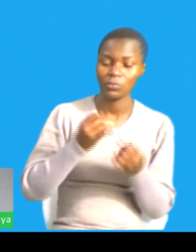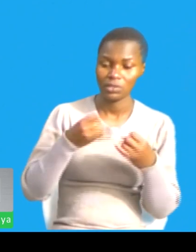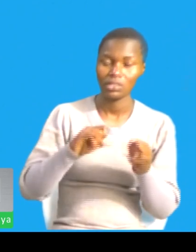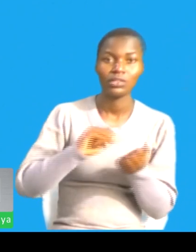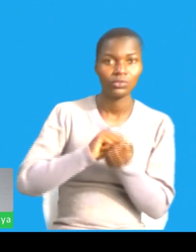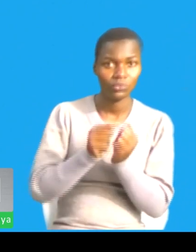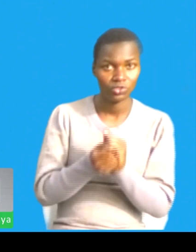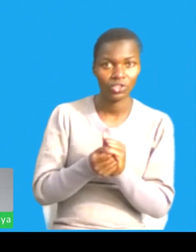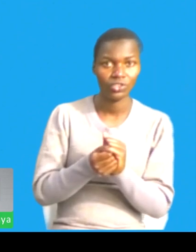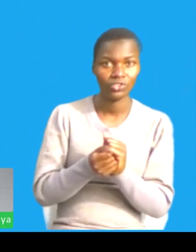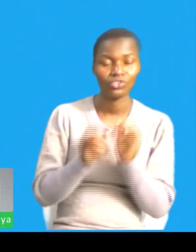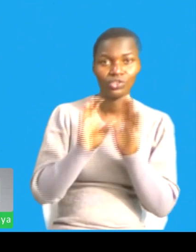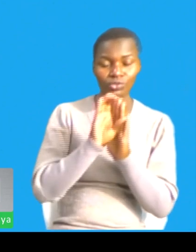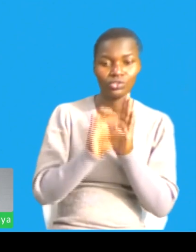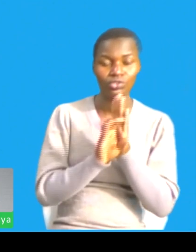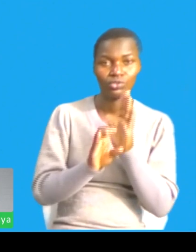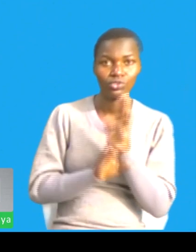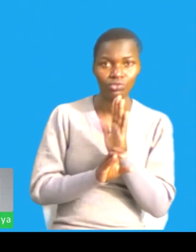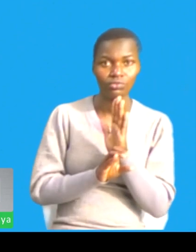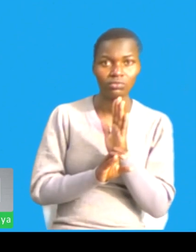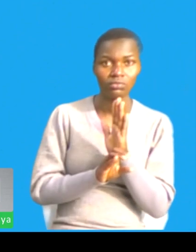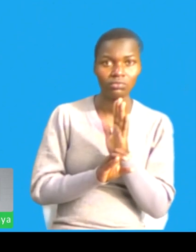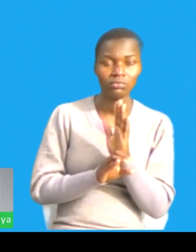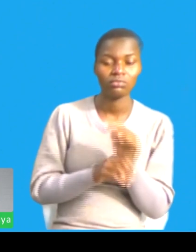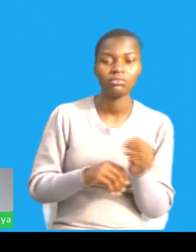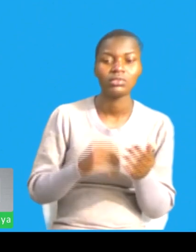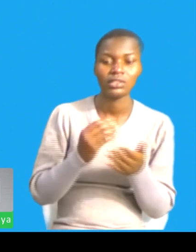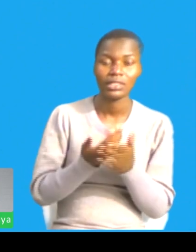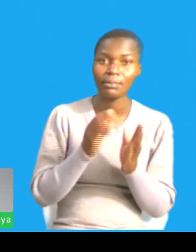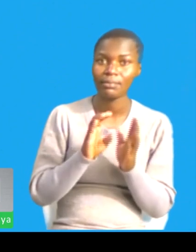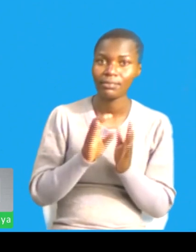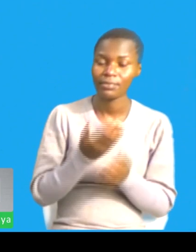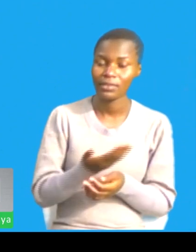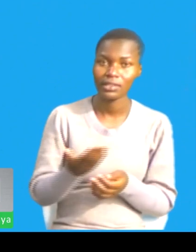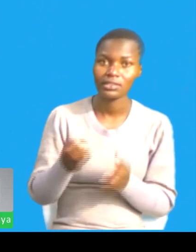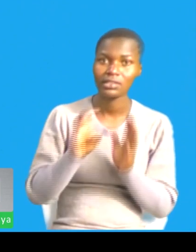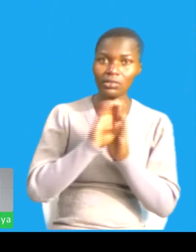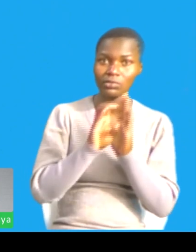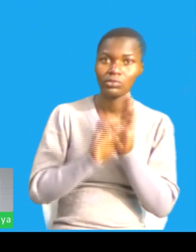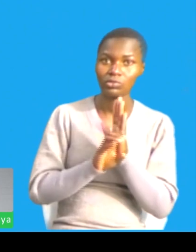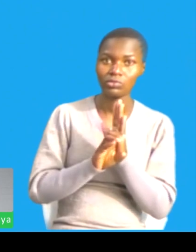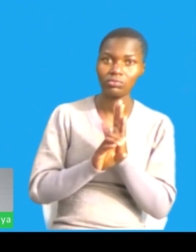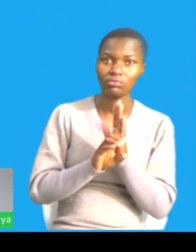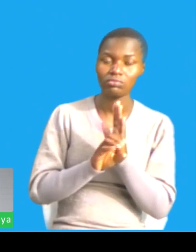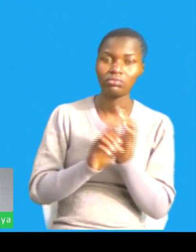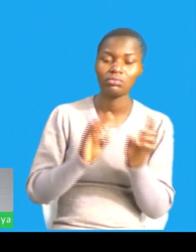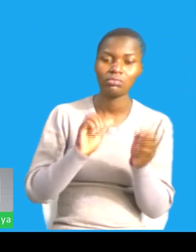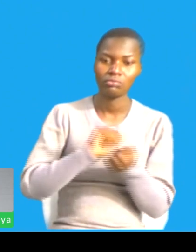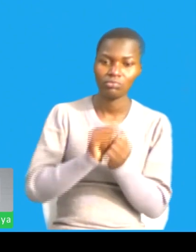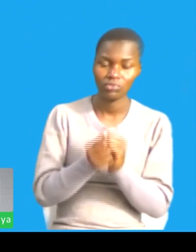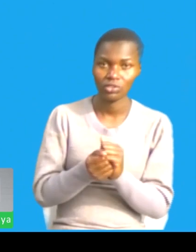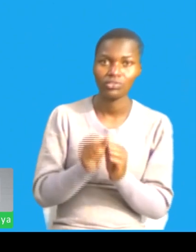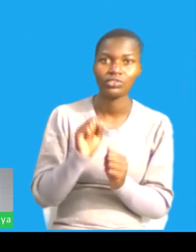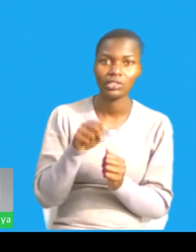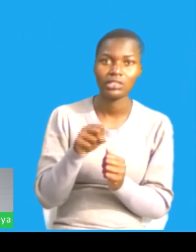fulani. Kuna vitu katika katiba zile tulisema tunaweza 20%. Sasa hiyo 20% kila mtu anaangalia